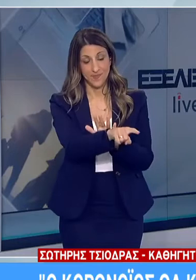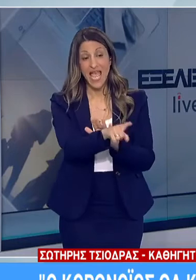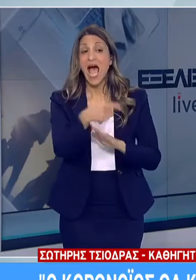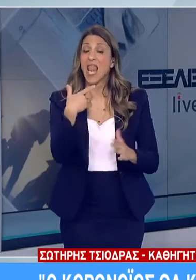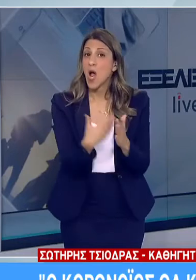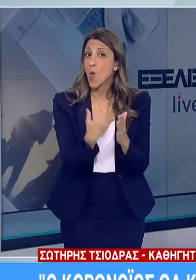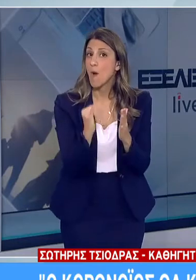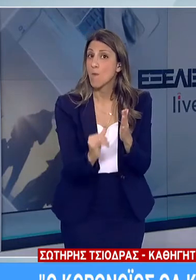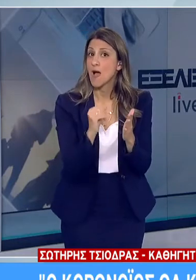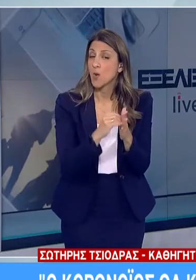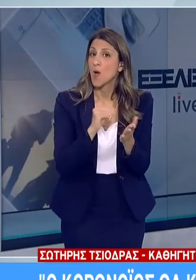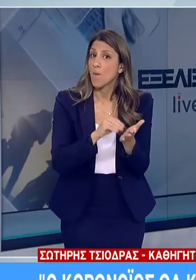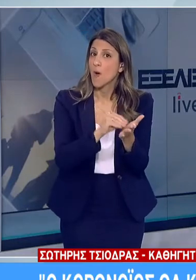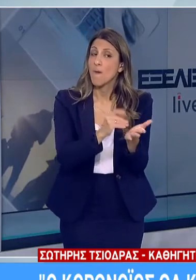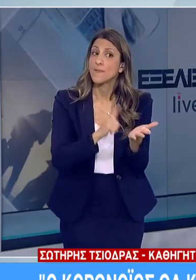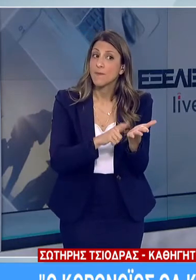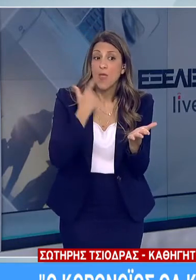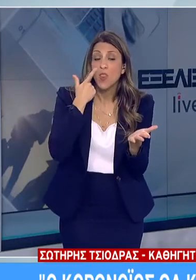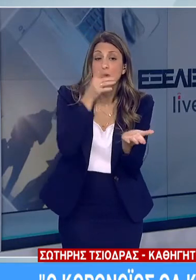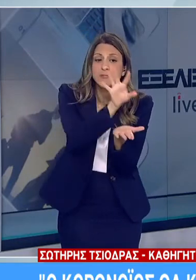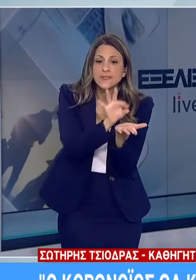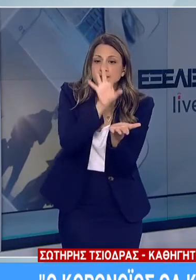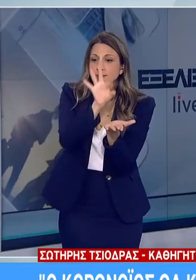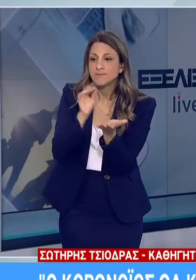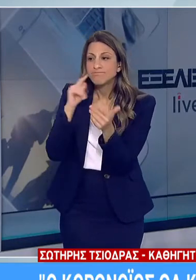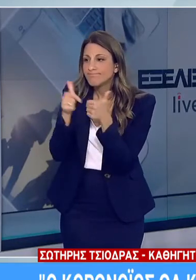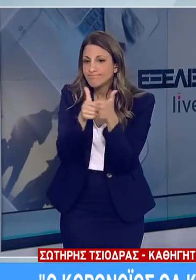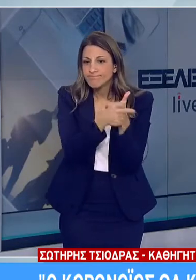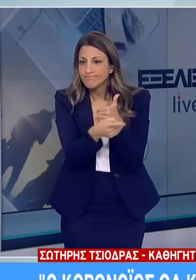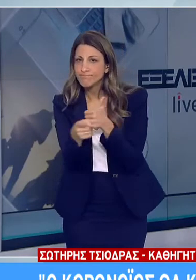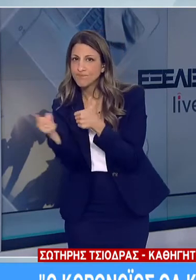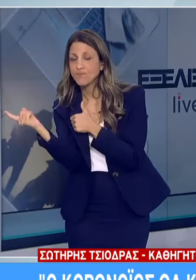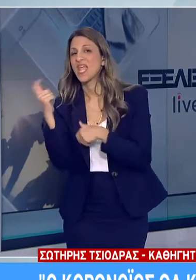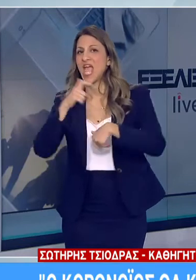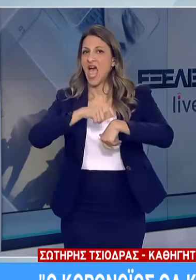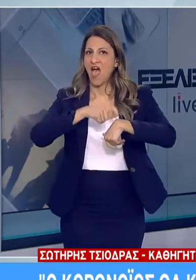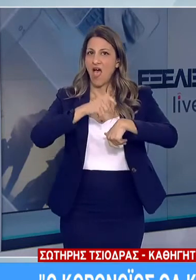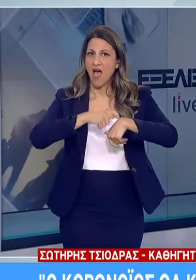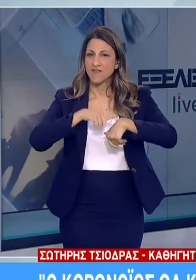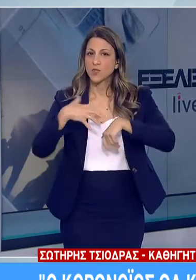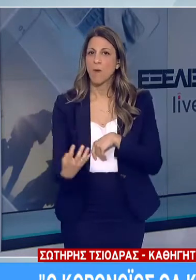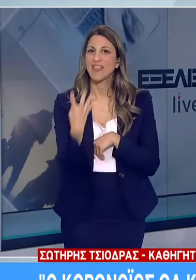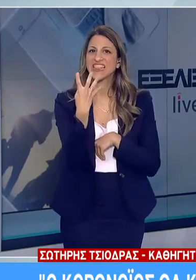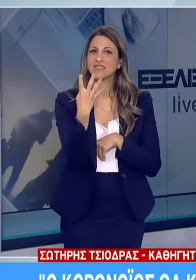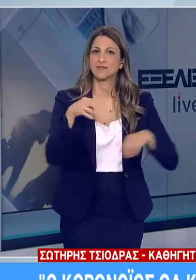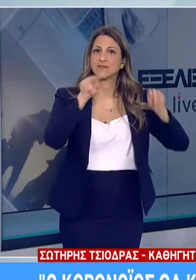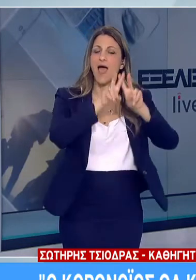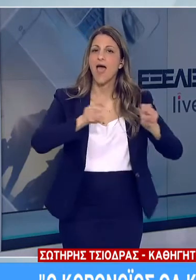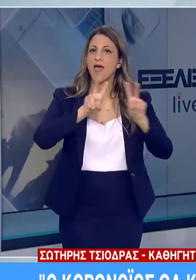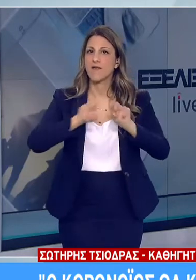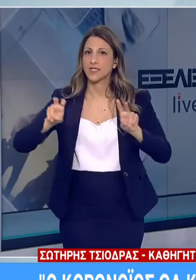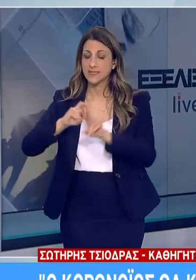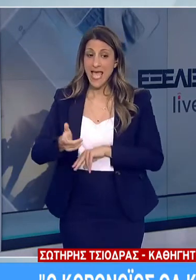είναι απαραίτητα. Γι' αυτό το λόγο ήδη προγραμματίζεται και έχει ξεκινήσει η διαδικασία διεξαγωγής 4 μελετών.